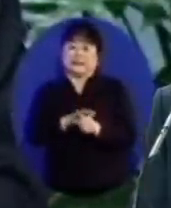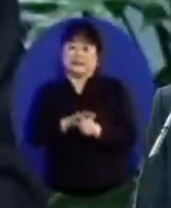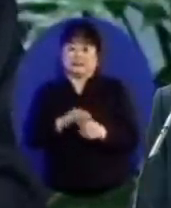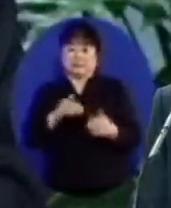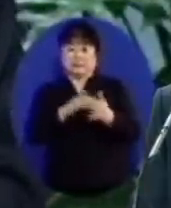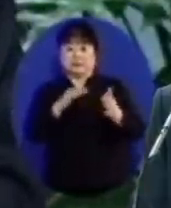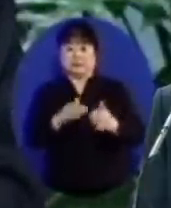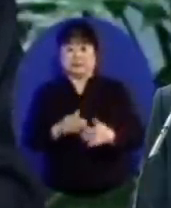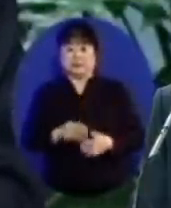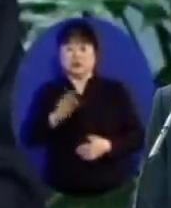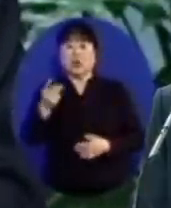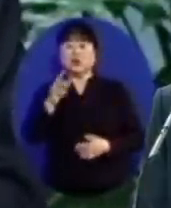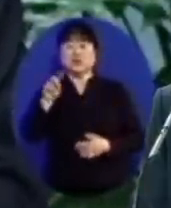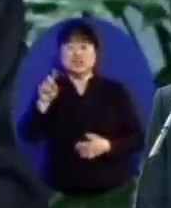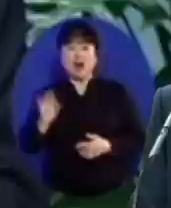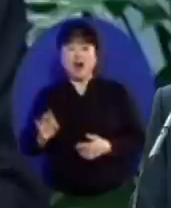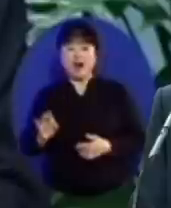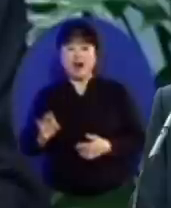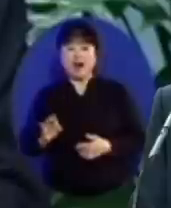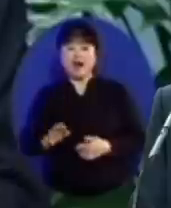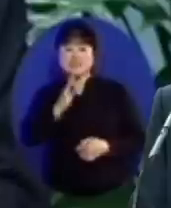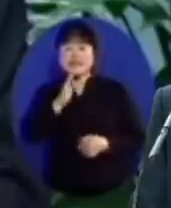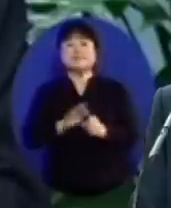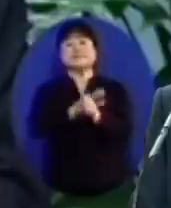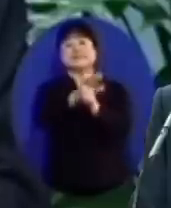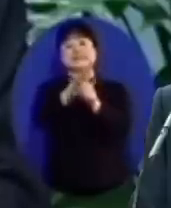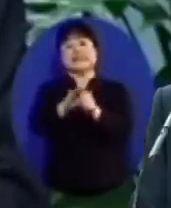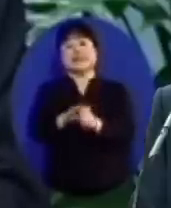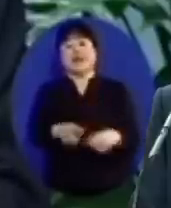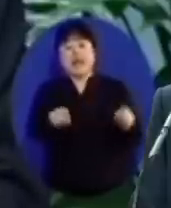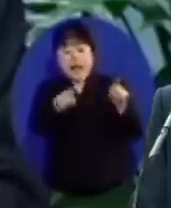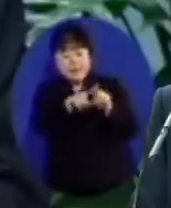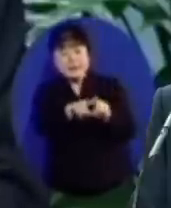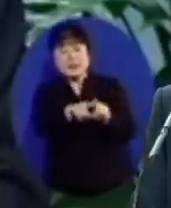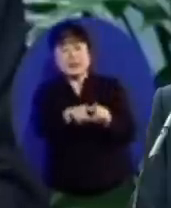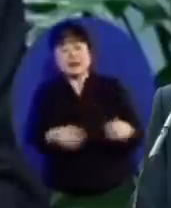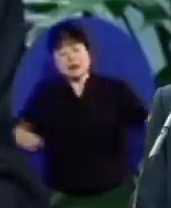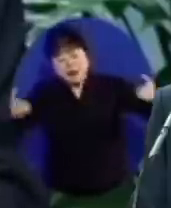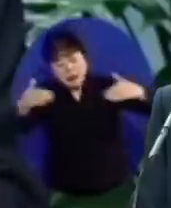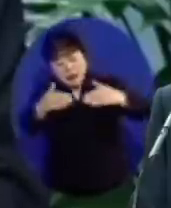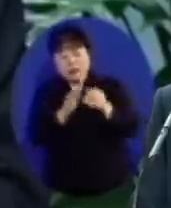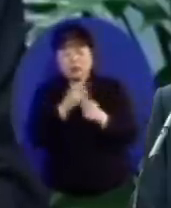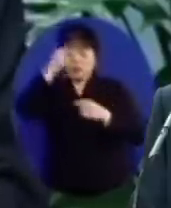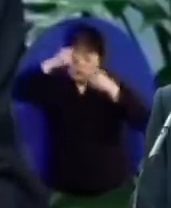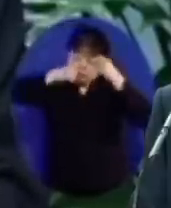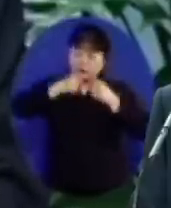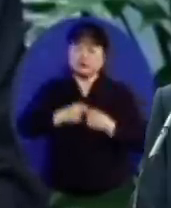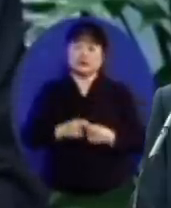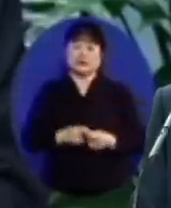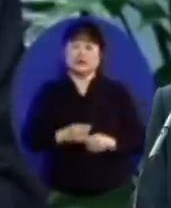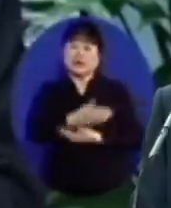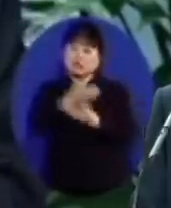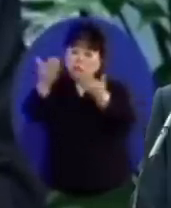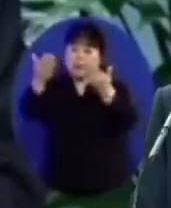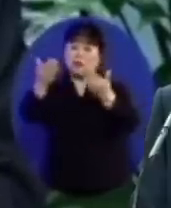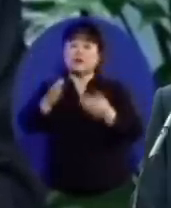것은 동정입니다. 그러나 참 사랑은 가서 함께 끌어안고 울고 함께 나누는